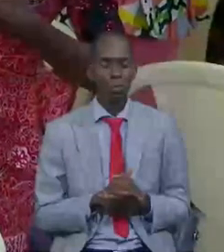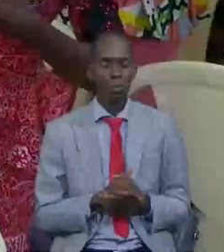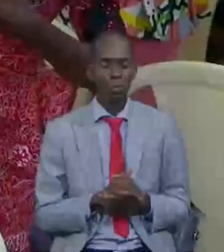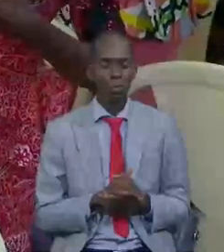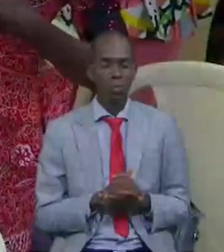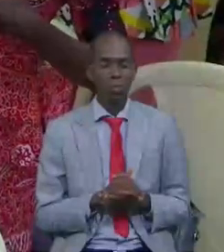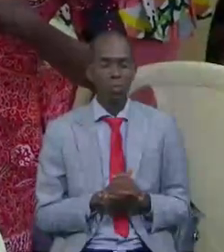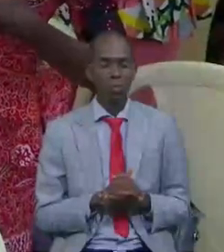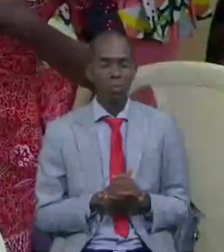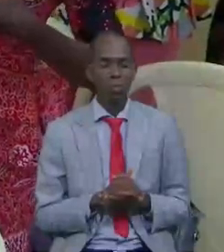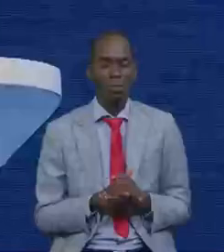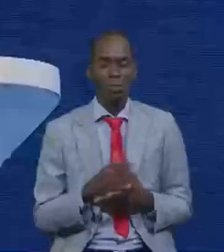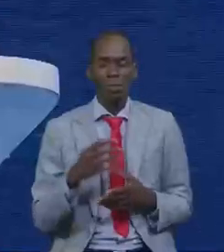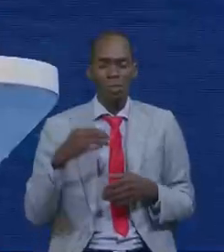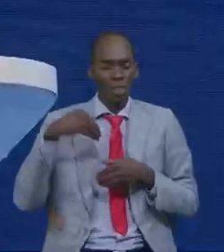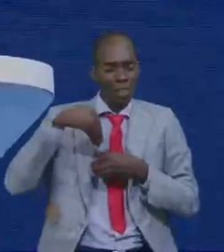Maladie interne,